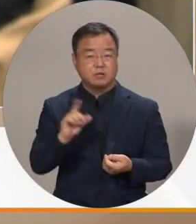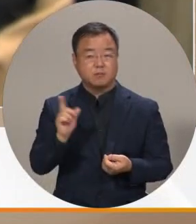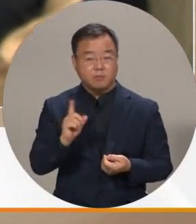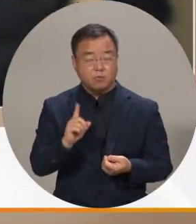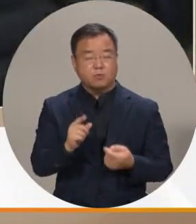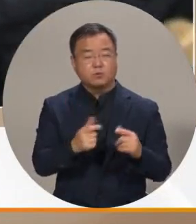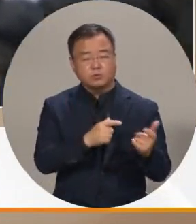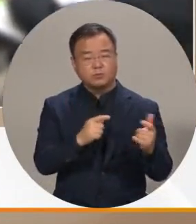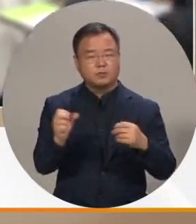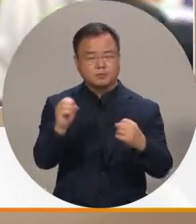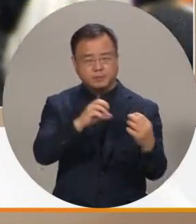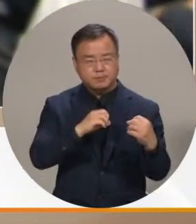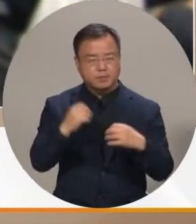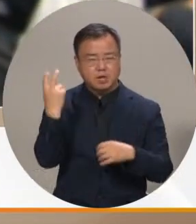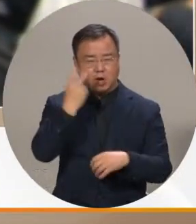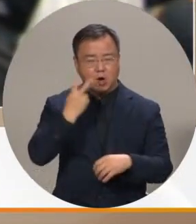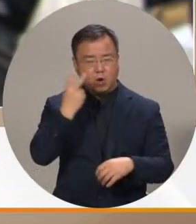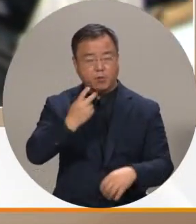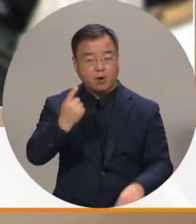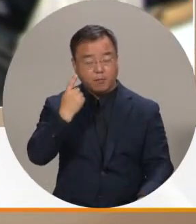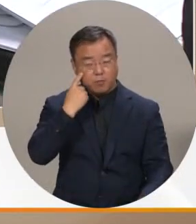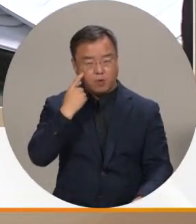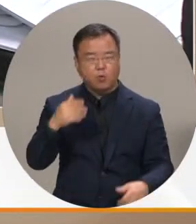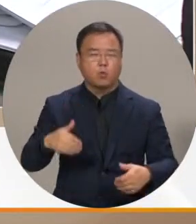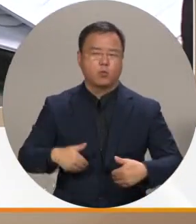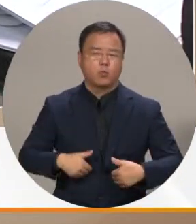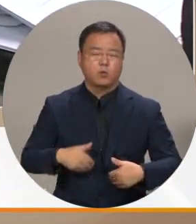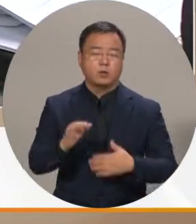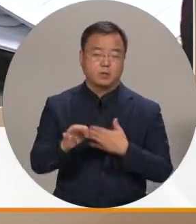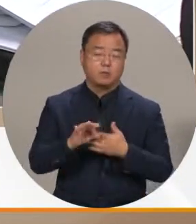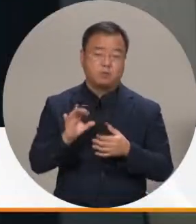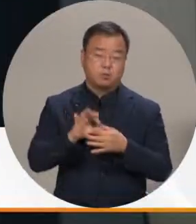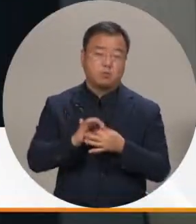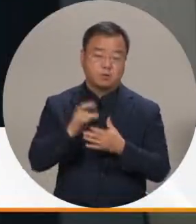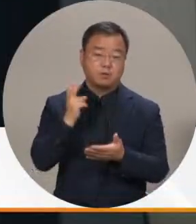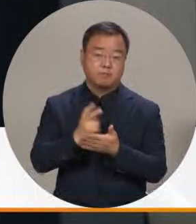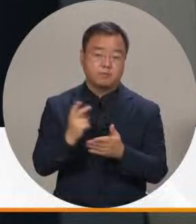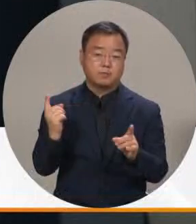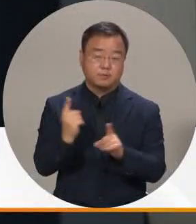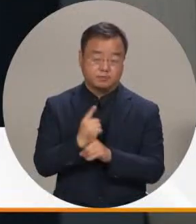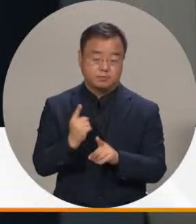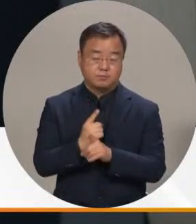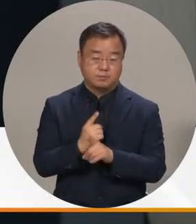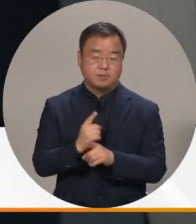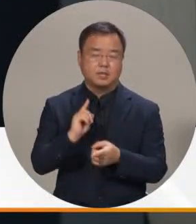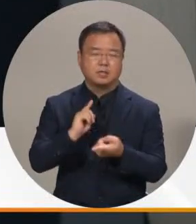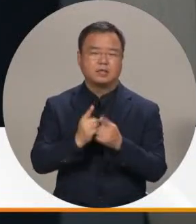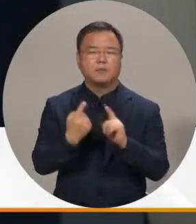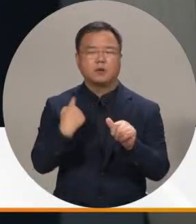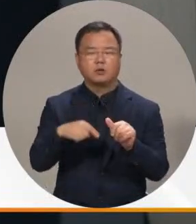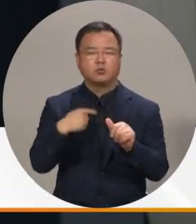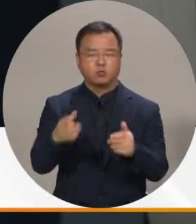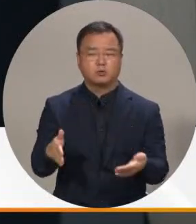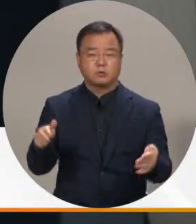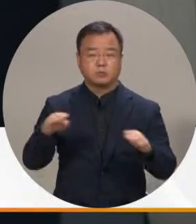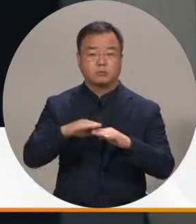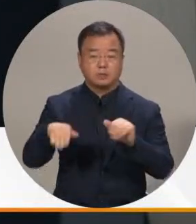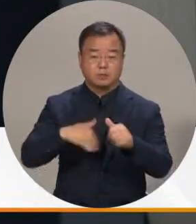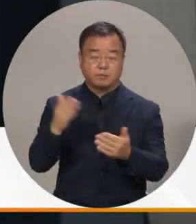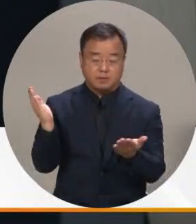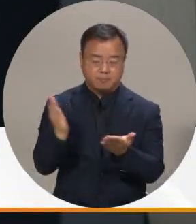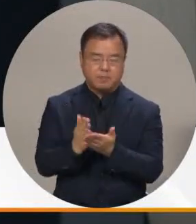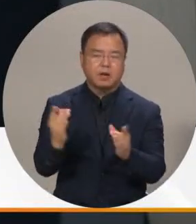사안들을 면밀하게 검토해서 필요하다면 관련 법령들을 어떤 대안교육기관들의 실상에 맞게